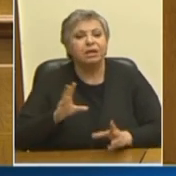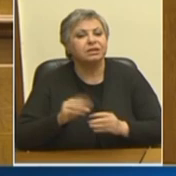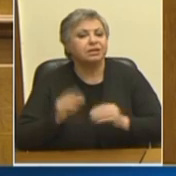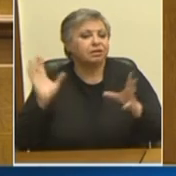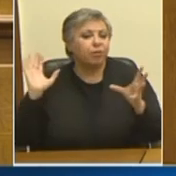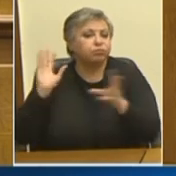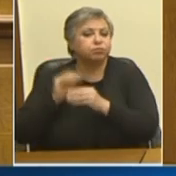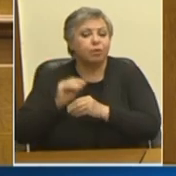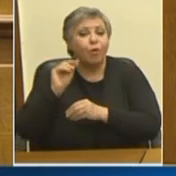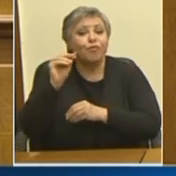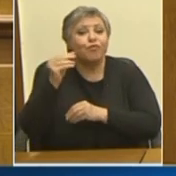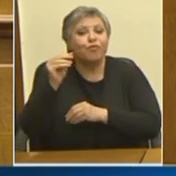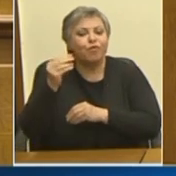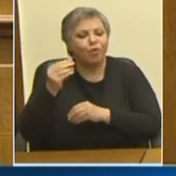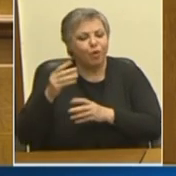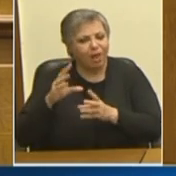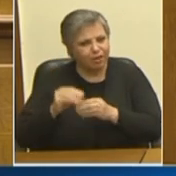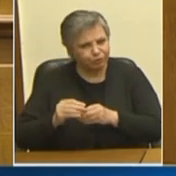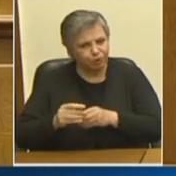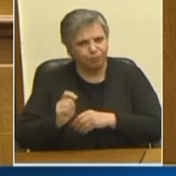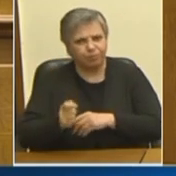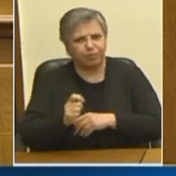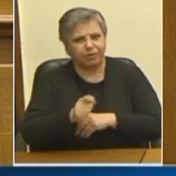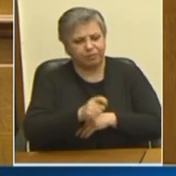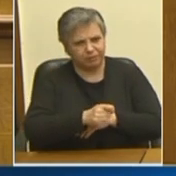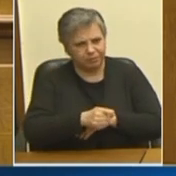βουλευτών. Γιατί δεν περνάμε